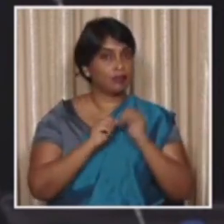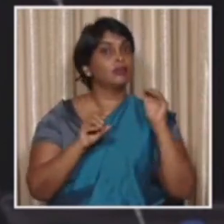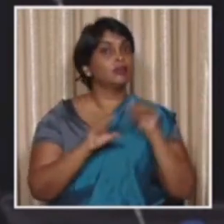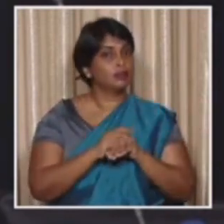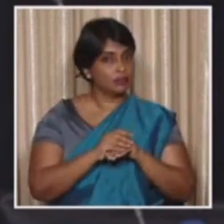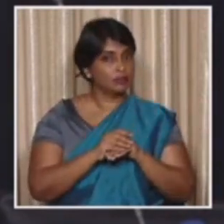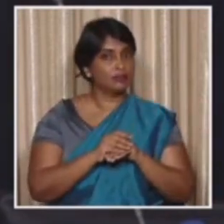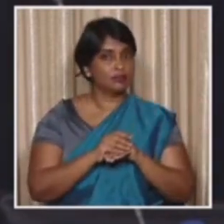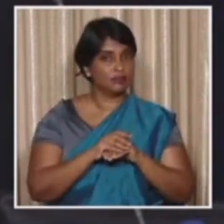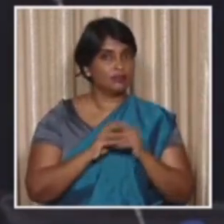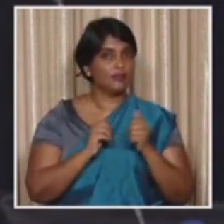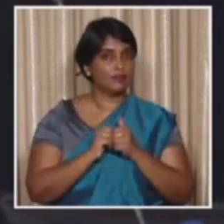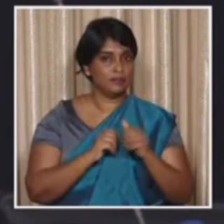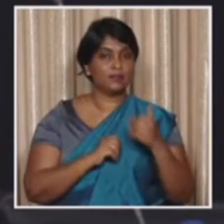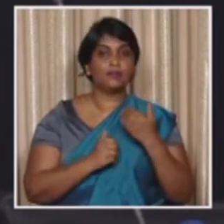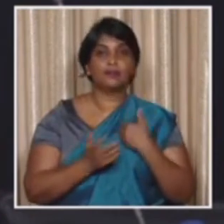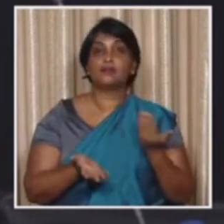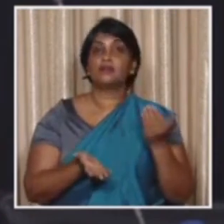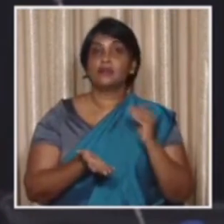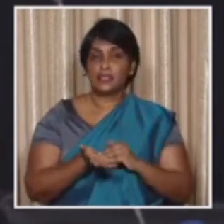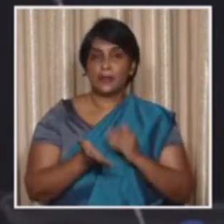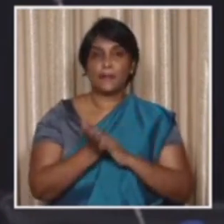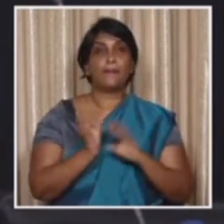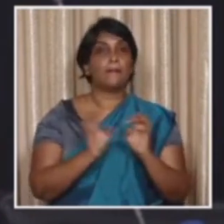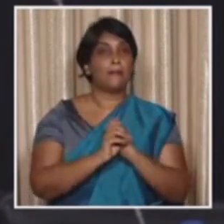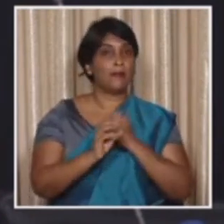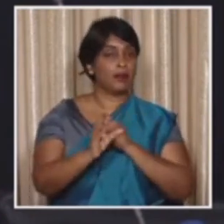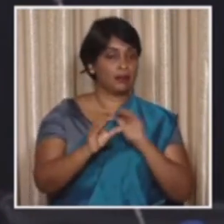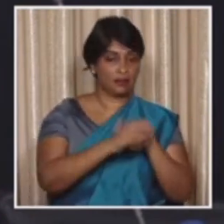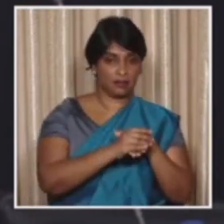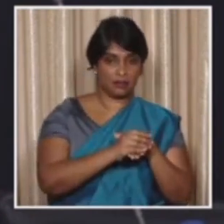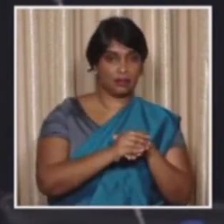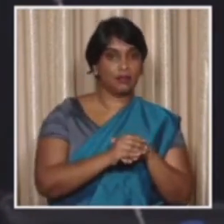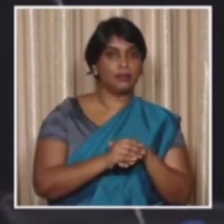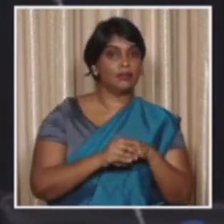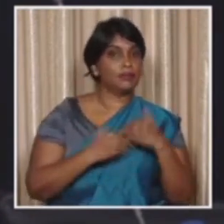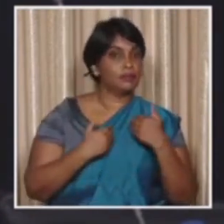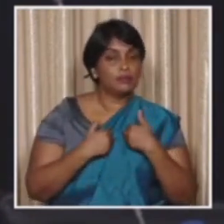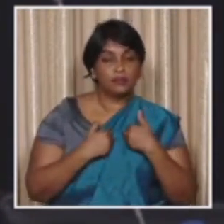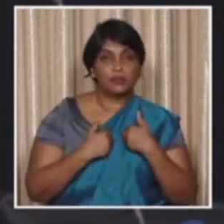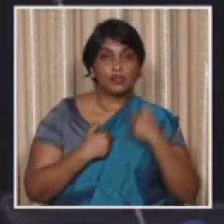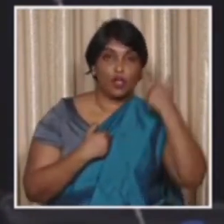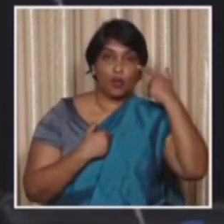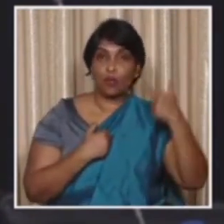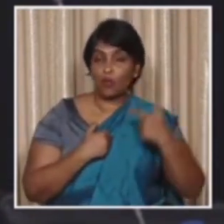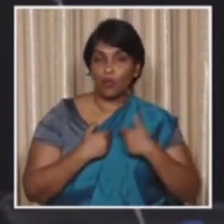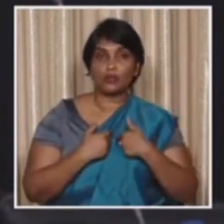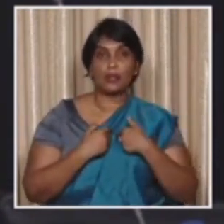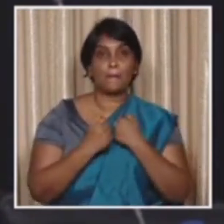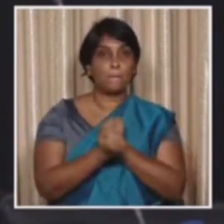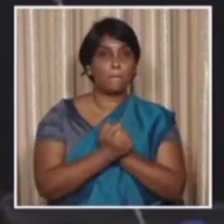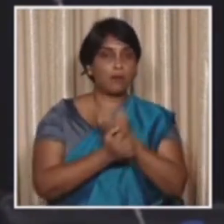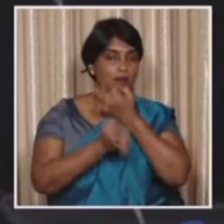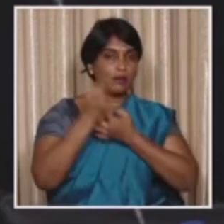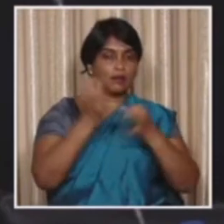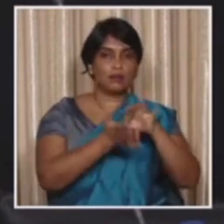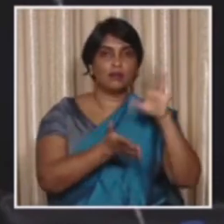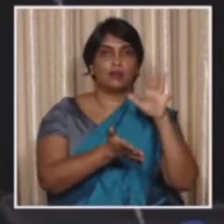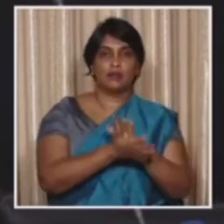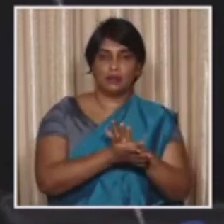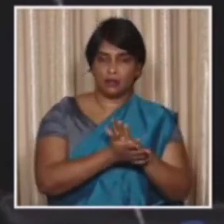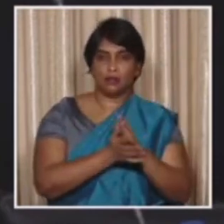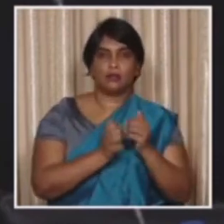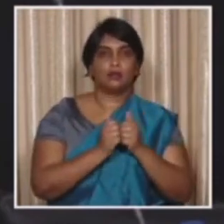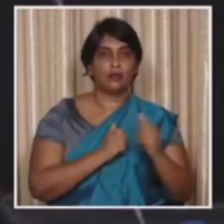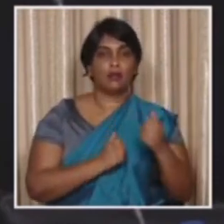idala mama nawatha me madde karaneta enakota mataka viruddhawa kisima polisiyeka paminillak nothibunata mama